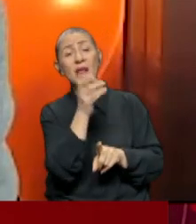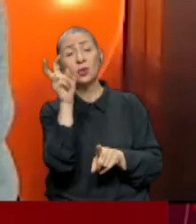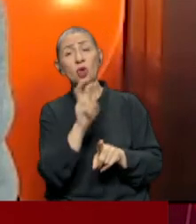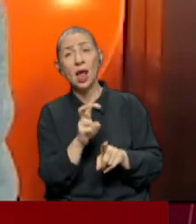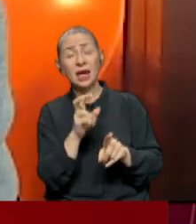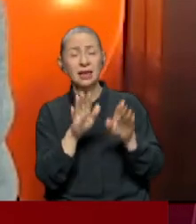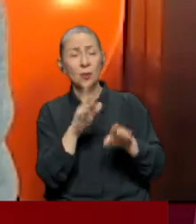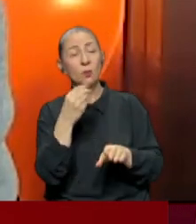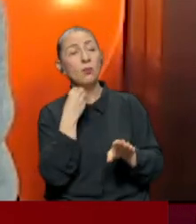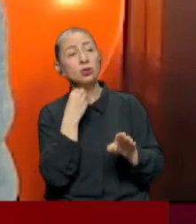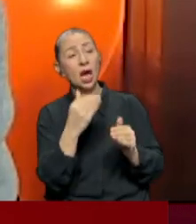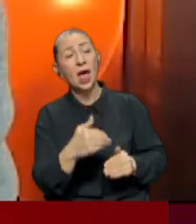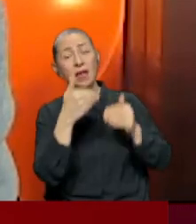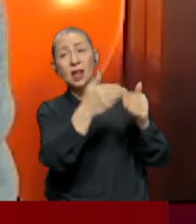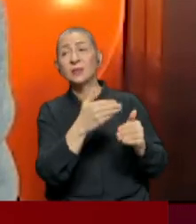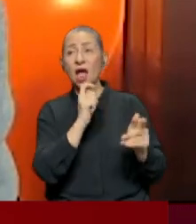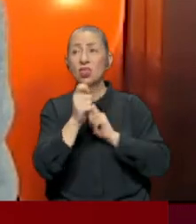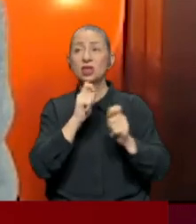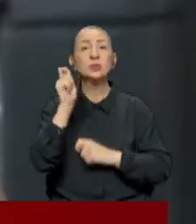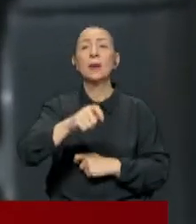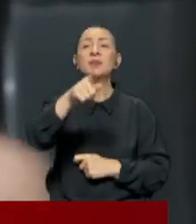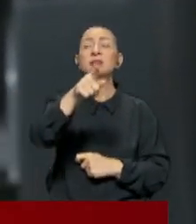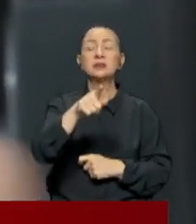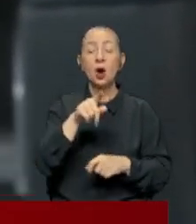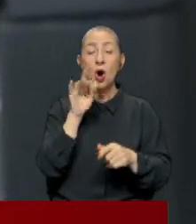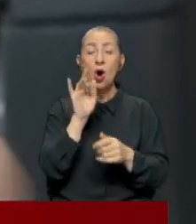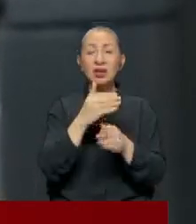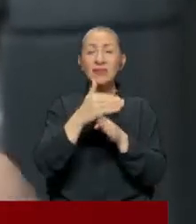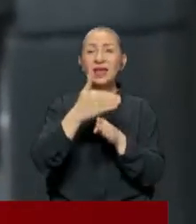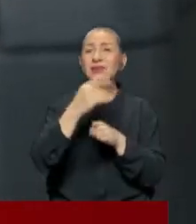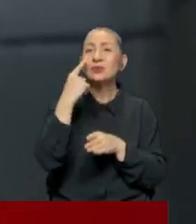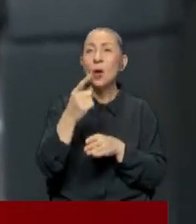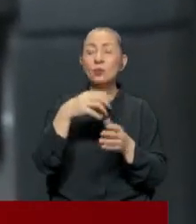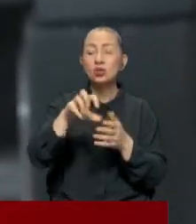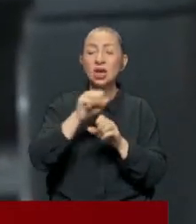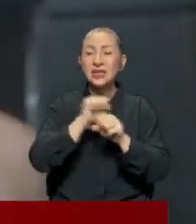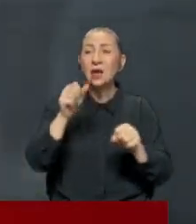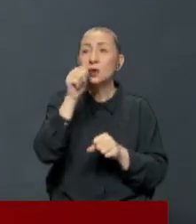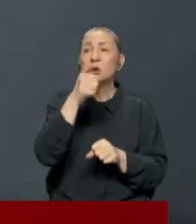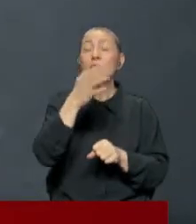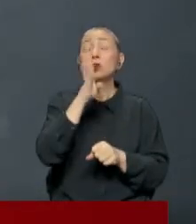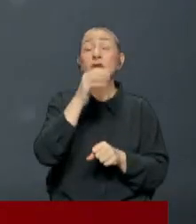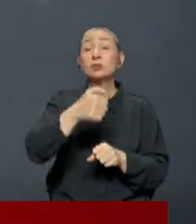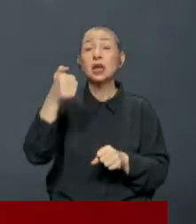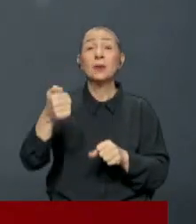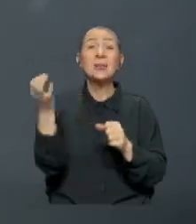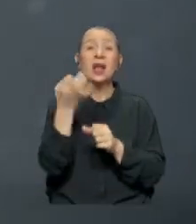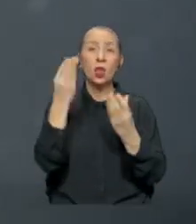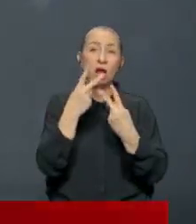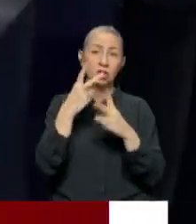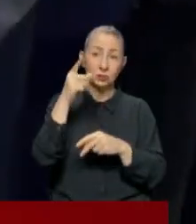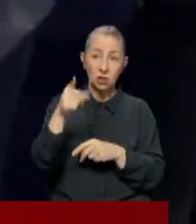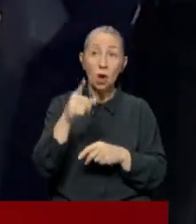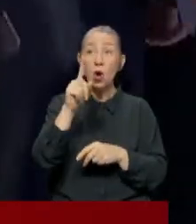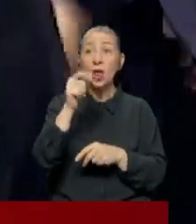dolar civarında bir borç ertelemesi anlaşması yaptınız? Orta vadeli programda bütçe açığını 466 milyar olarak açıklamıştı Bakan